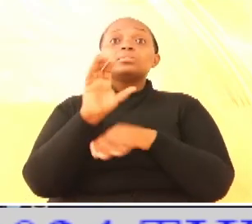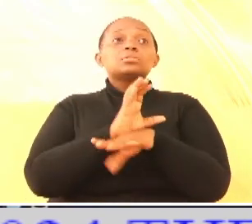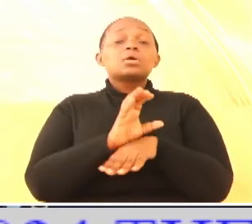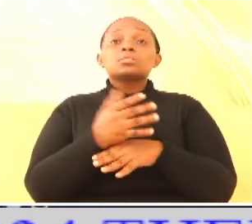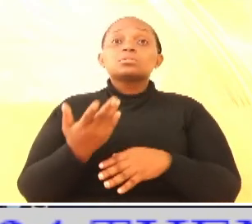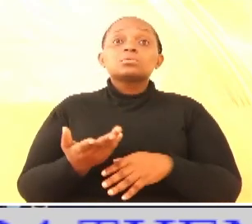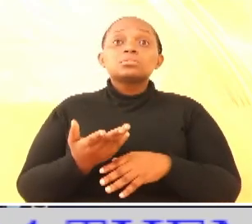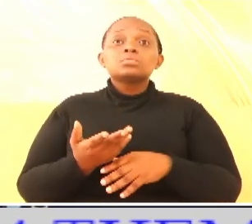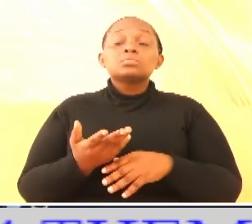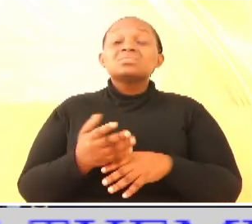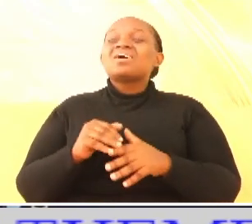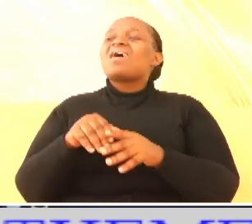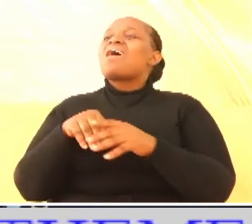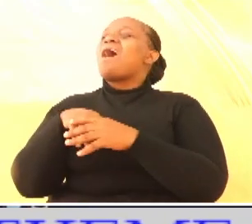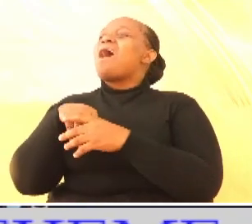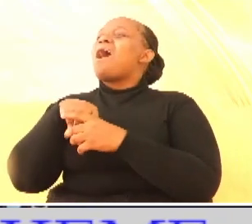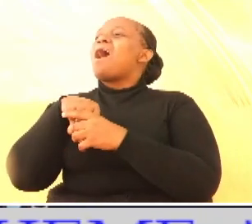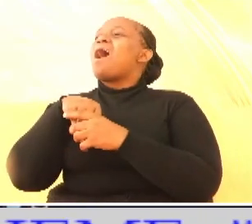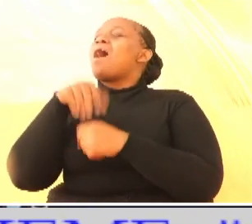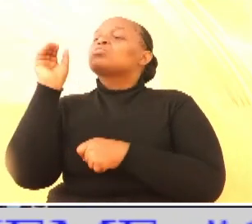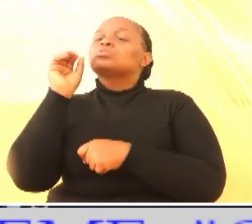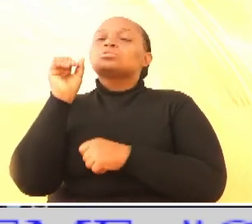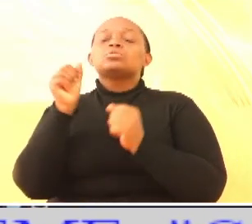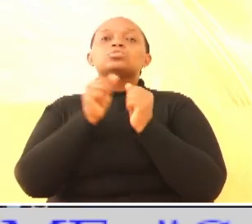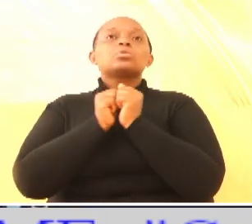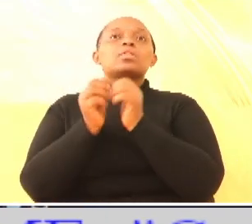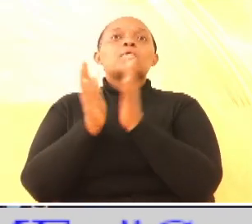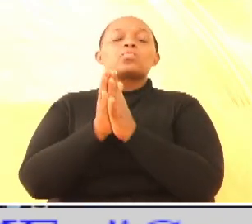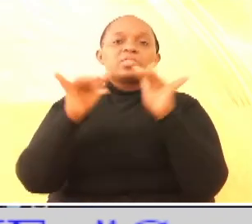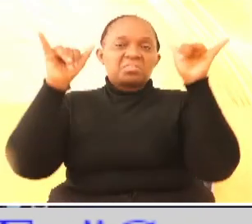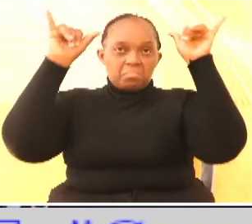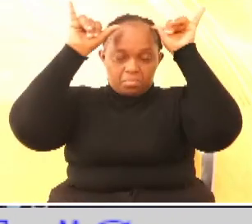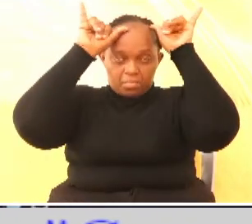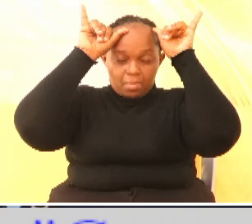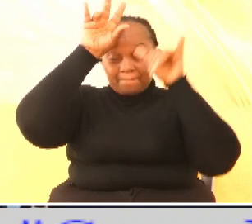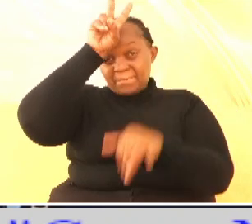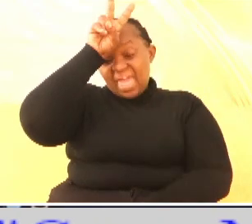Mlikuwa mnakaa inje. Pamoja na buzi. Wala walikuwa natolewa dhabihu.